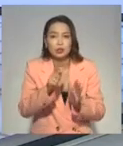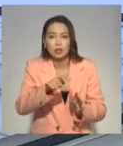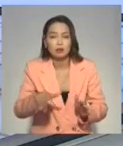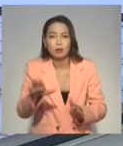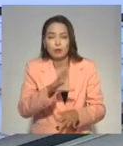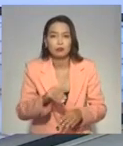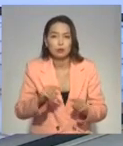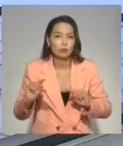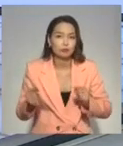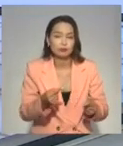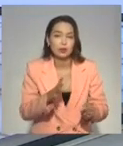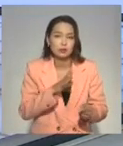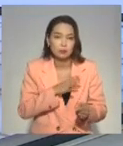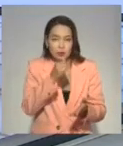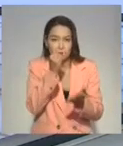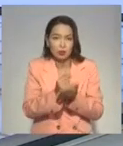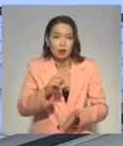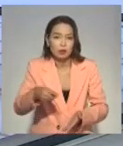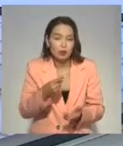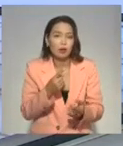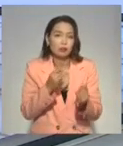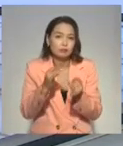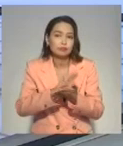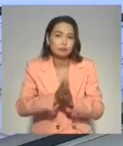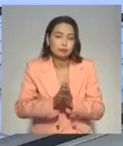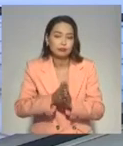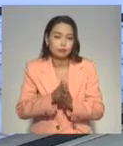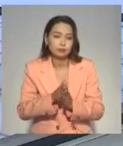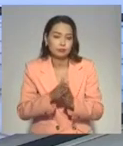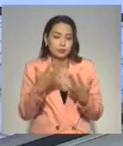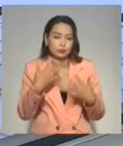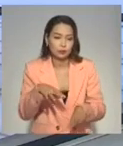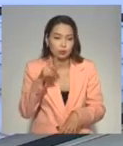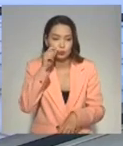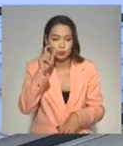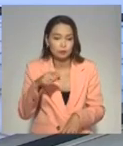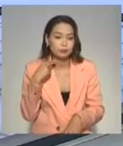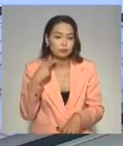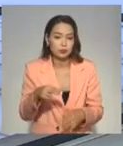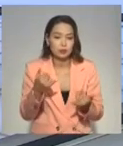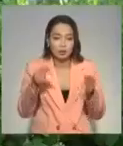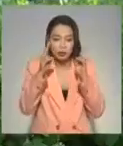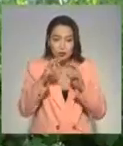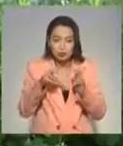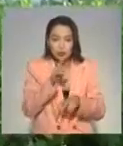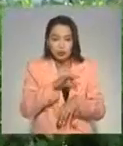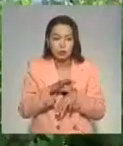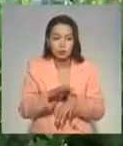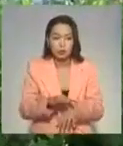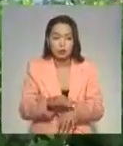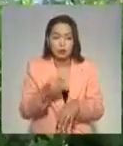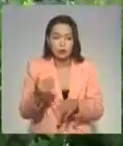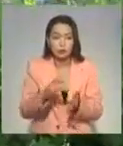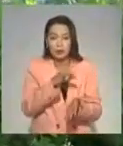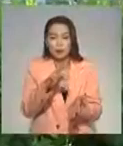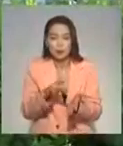алған. Бірнеше сағат бойы жүргізілген келіссөз нәтижесінде күдікті қамауға алынды. Қазір тергеу жүріп жатыр. Оқиға қаланың